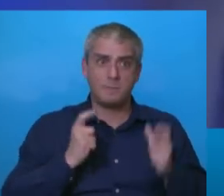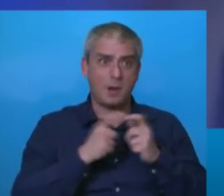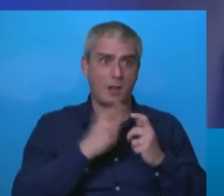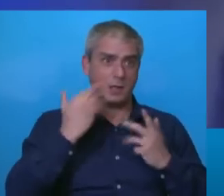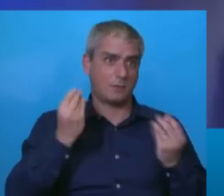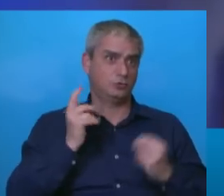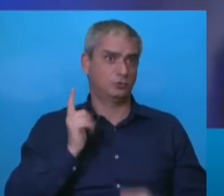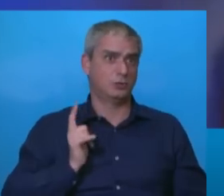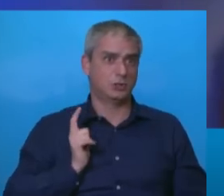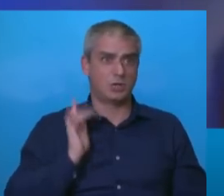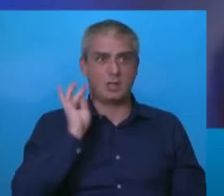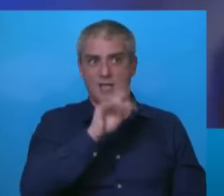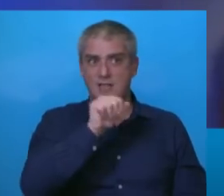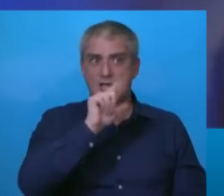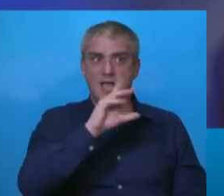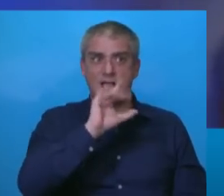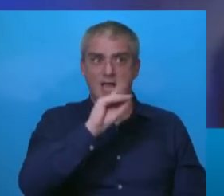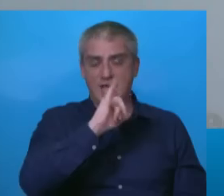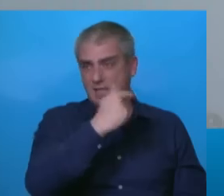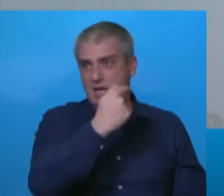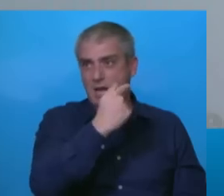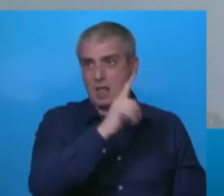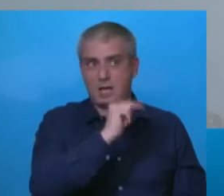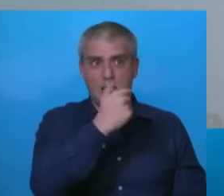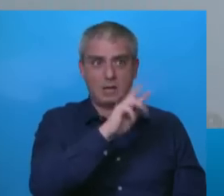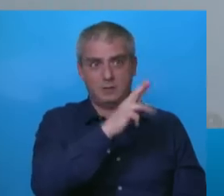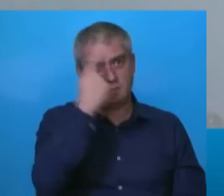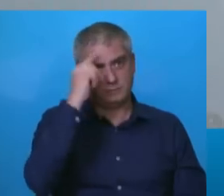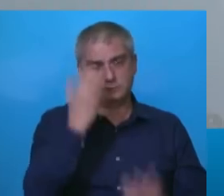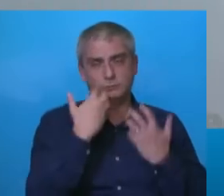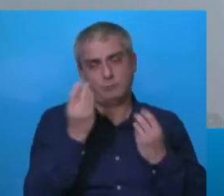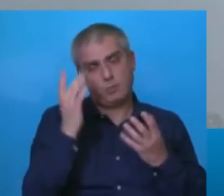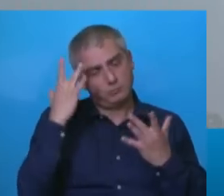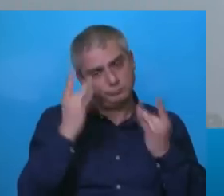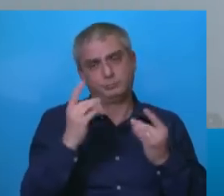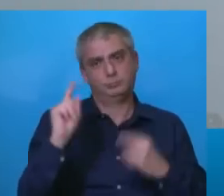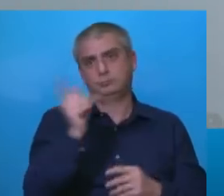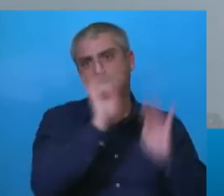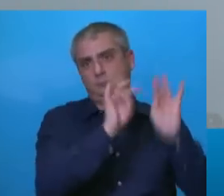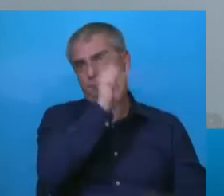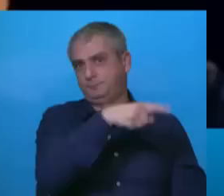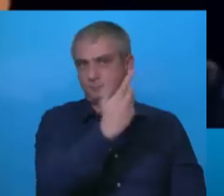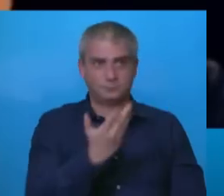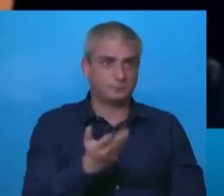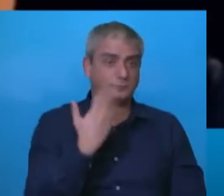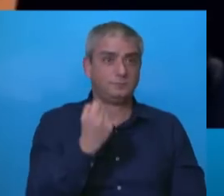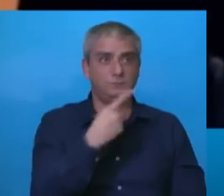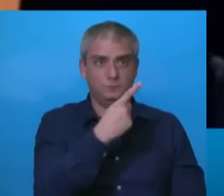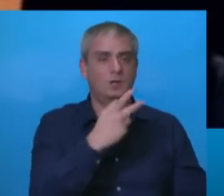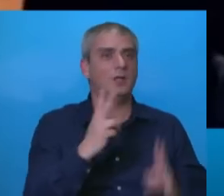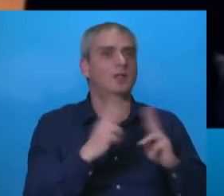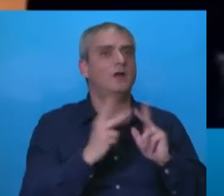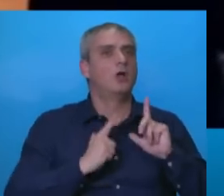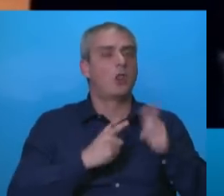who had a personal animosity towards Eddie Gallagher. They made up a story and they went with it. לפני כשבוע נפגש לוחם